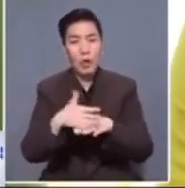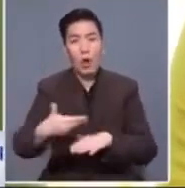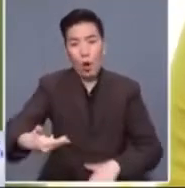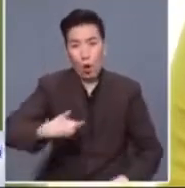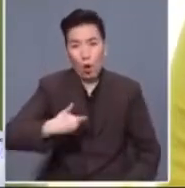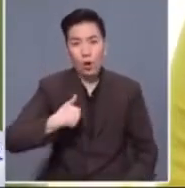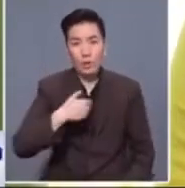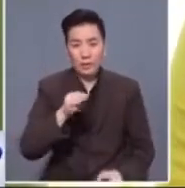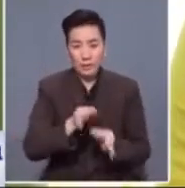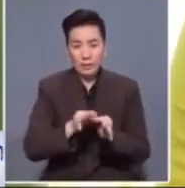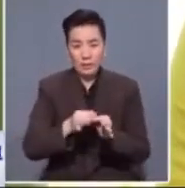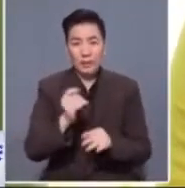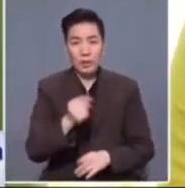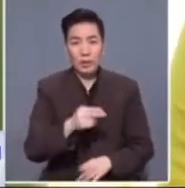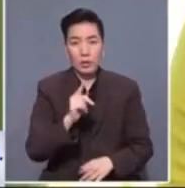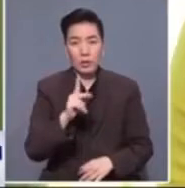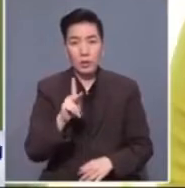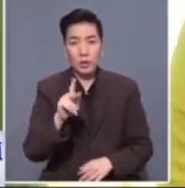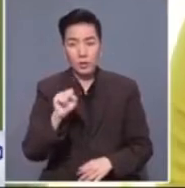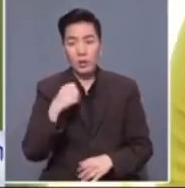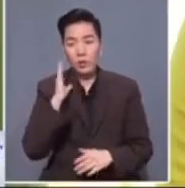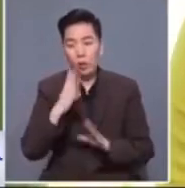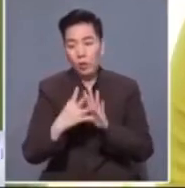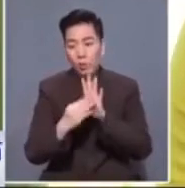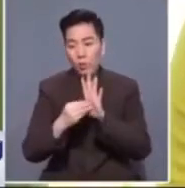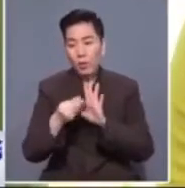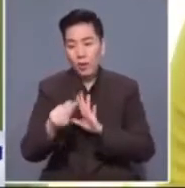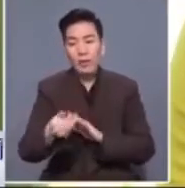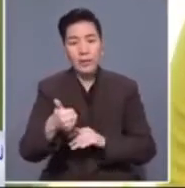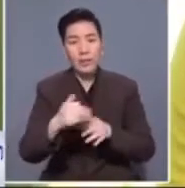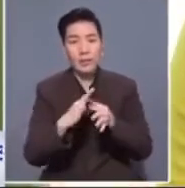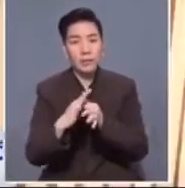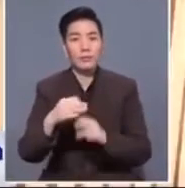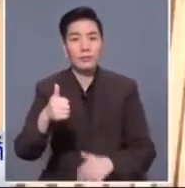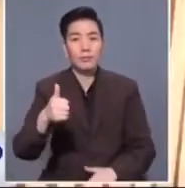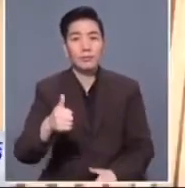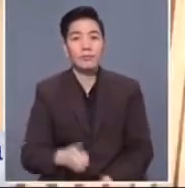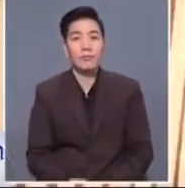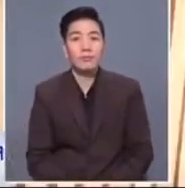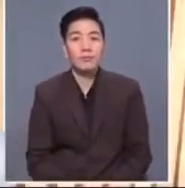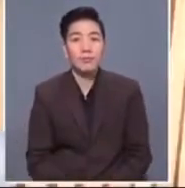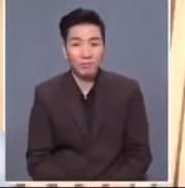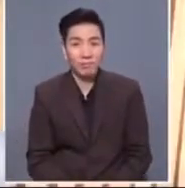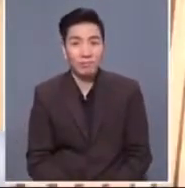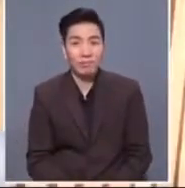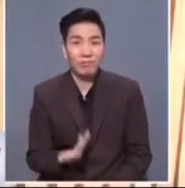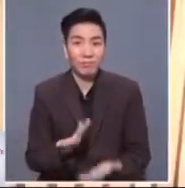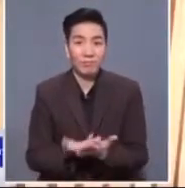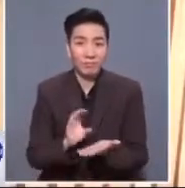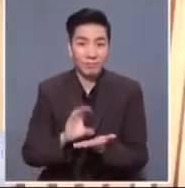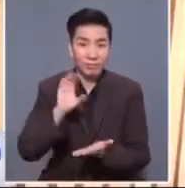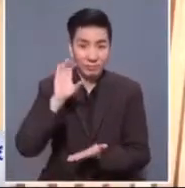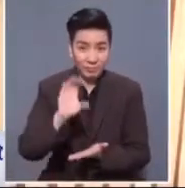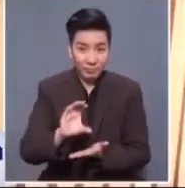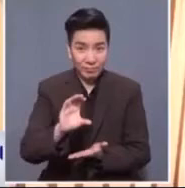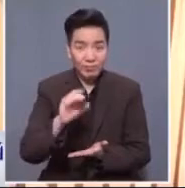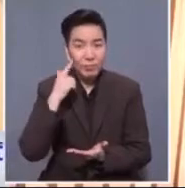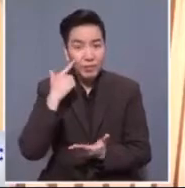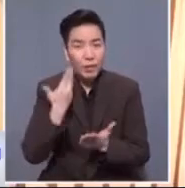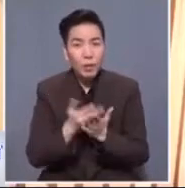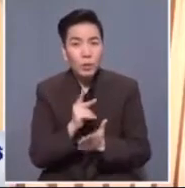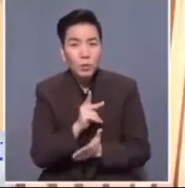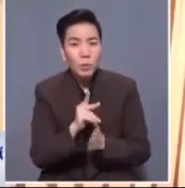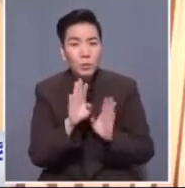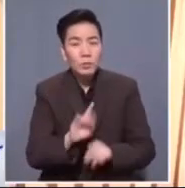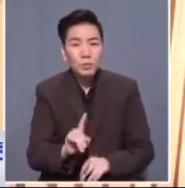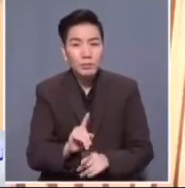ราได้แล้วก็ส่งเสริมในการที่จะส่งไปอบรมกับสถาบันที่เกี่ยวข้องนะคะ เรื่องเงินทุนเนี่ยเรามีสินเชื่ออะไรบ้างคะผู้จัด